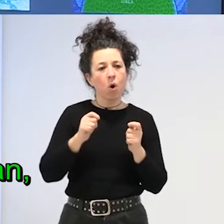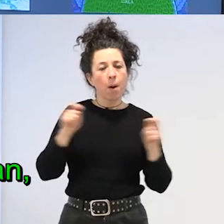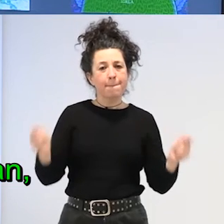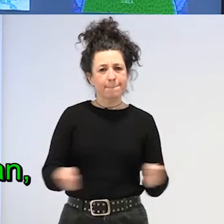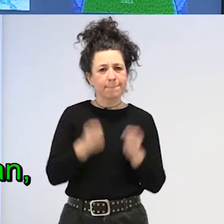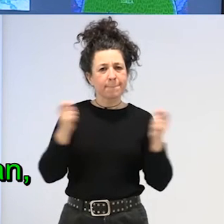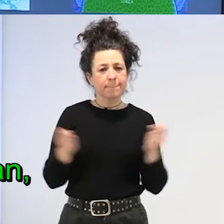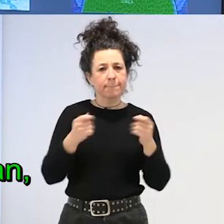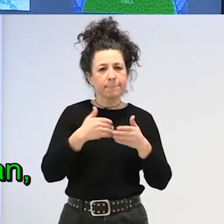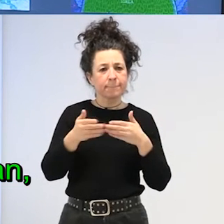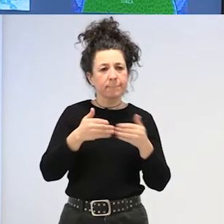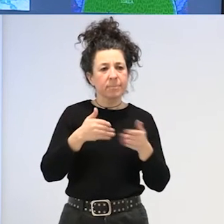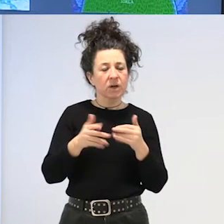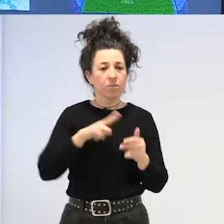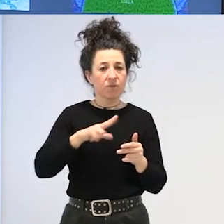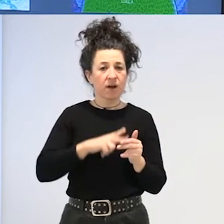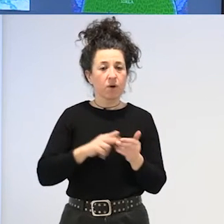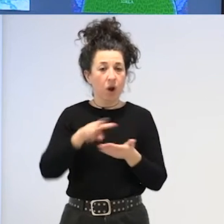eta mesedez irakurri.